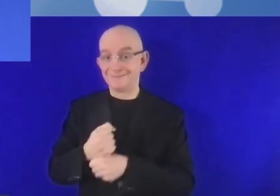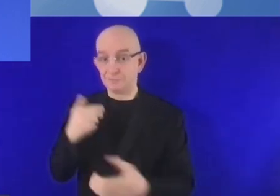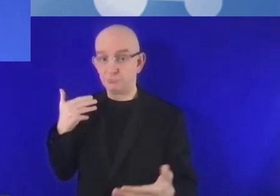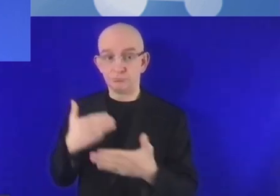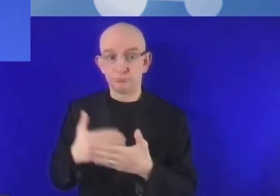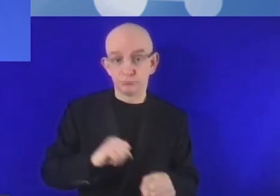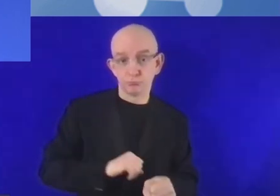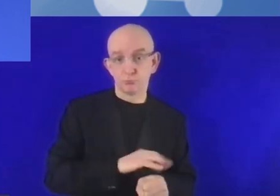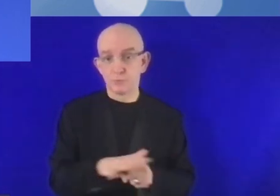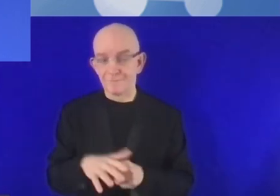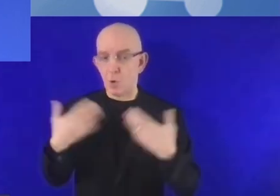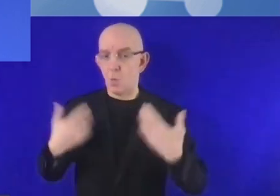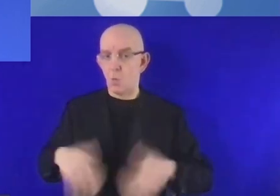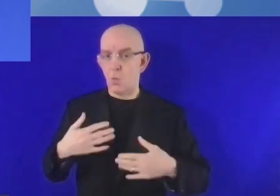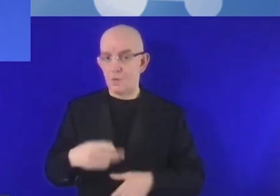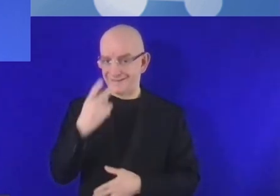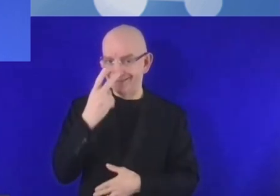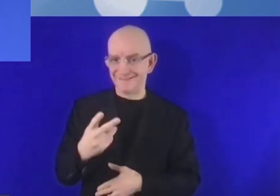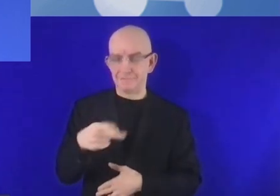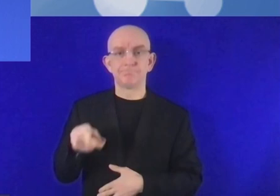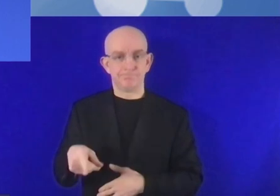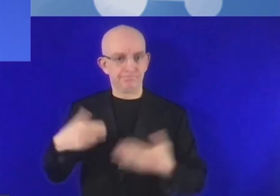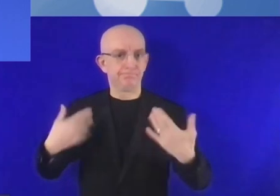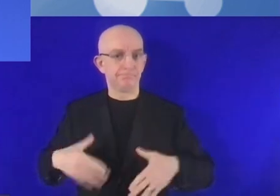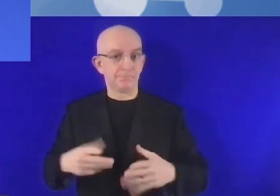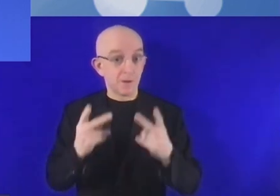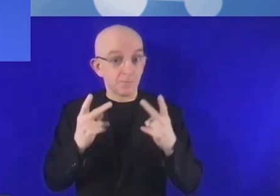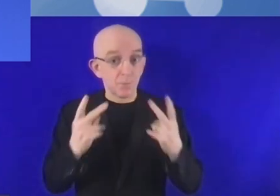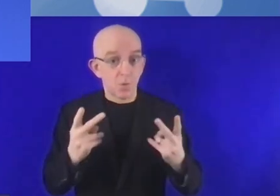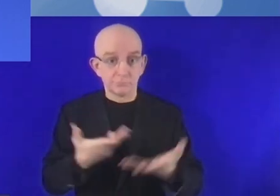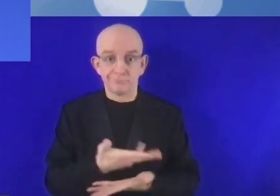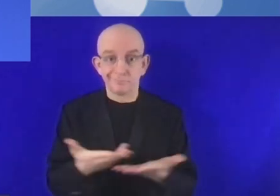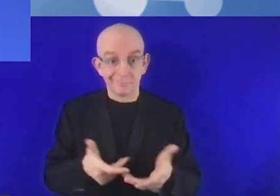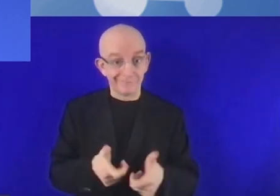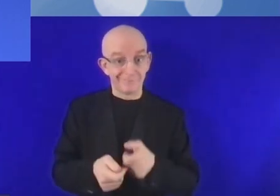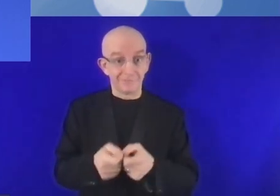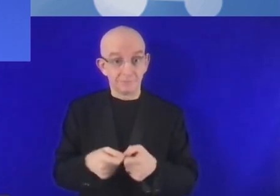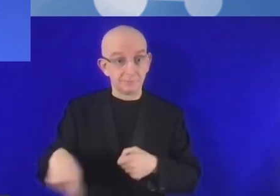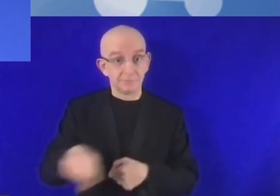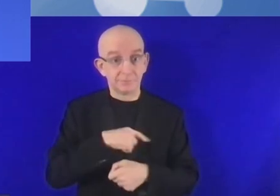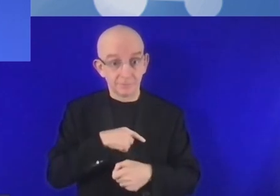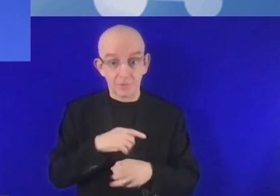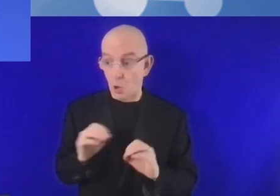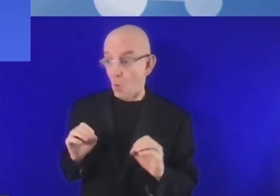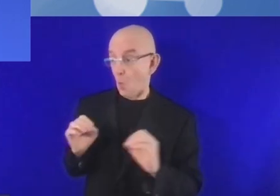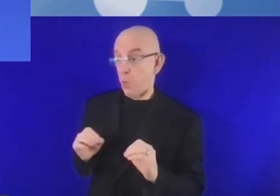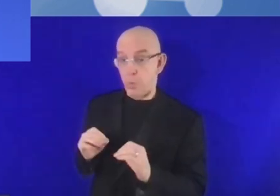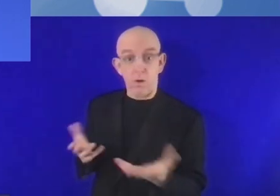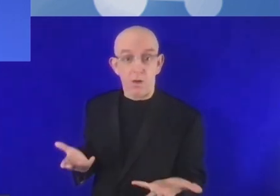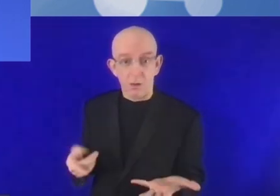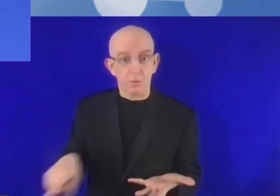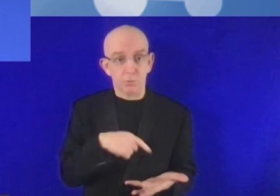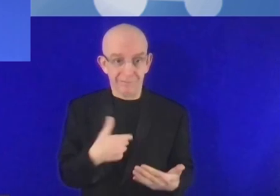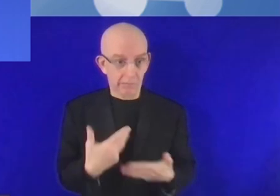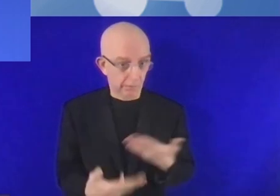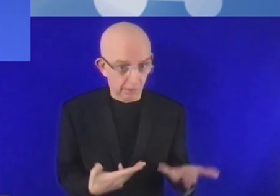się w tym czasie nam przygotować. Przeszliśmy pewnie wszyscy na bardzo przyspieszony kurs nauki wszystkich możliwych aplikacji